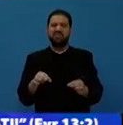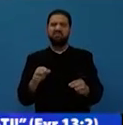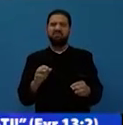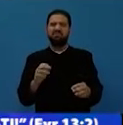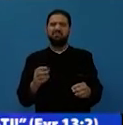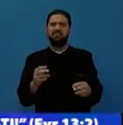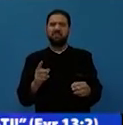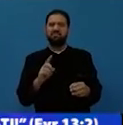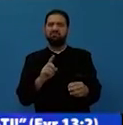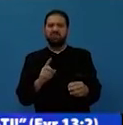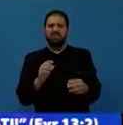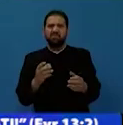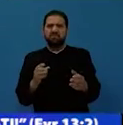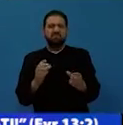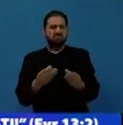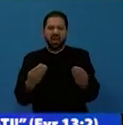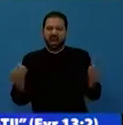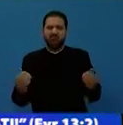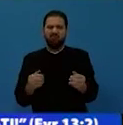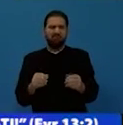de insecuritate. Și